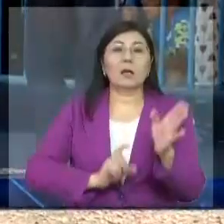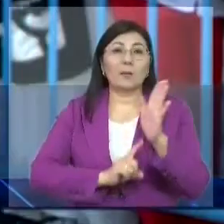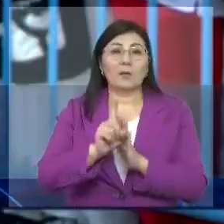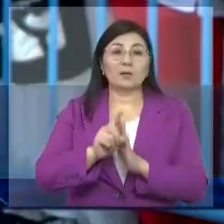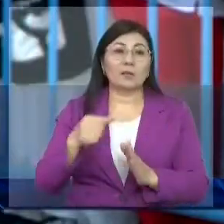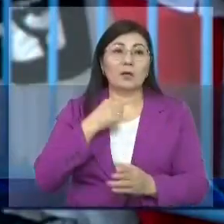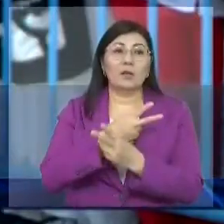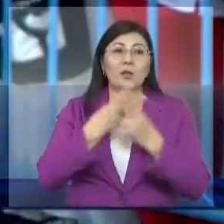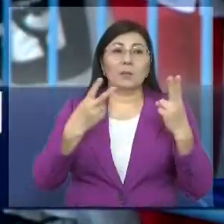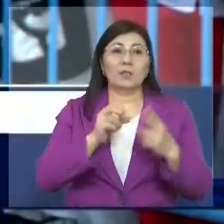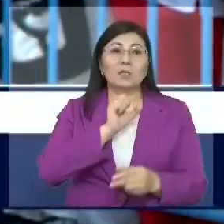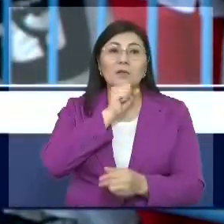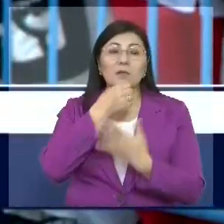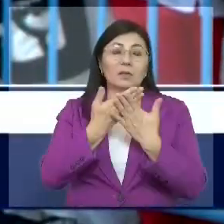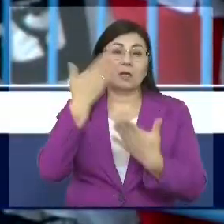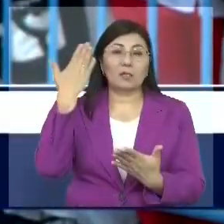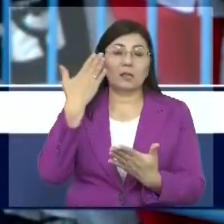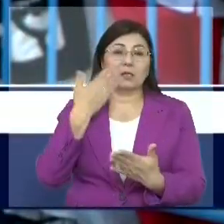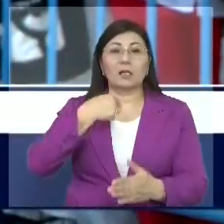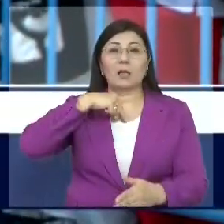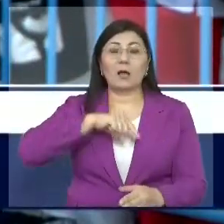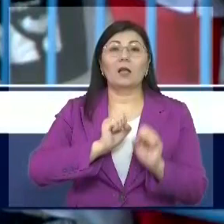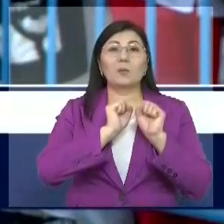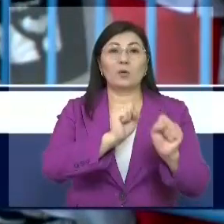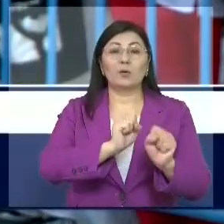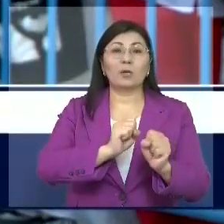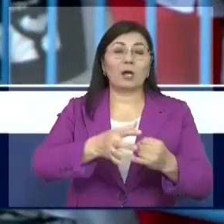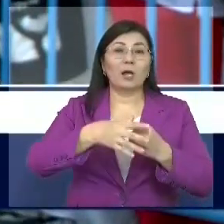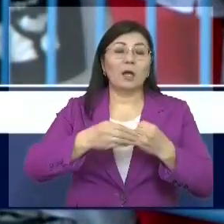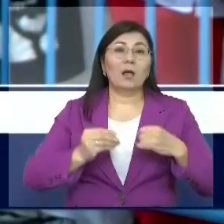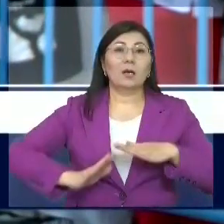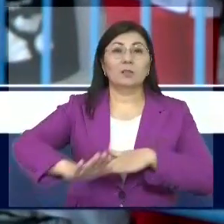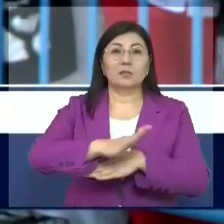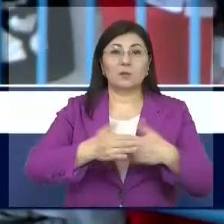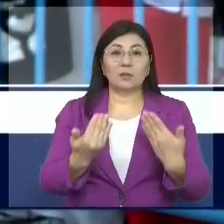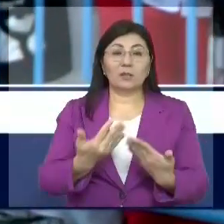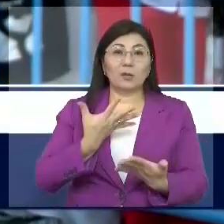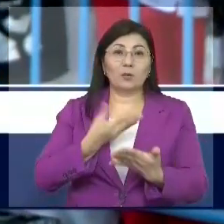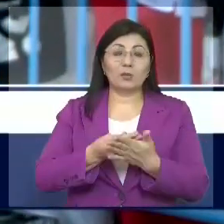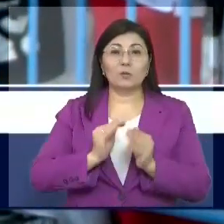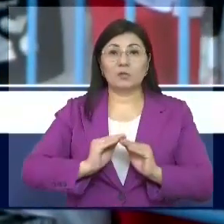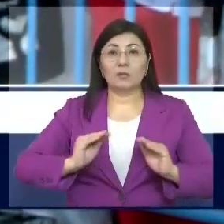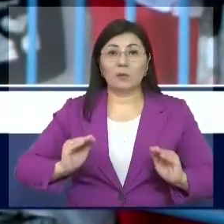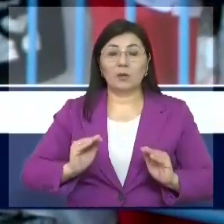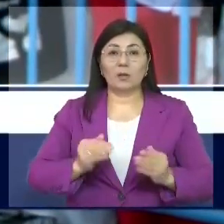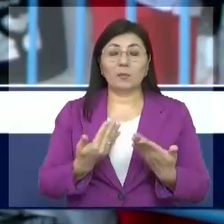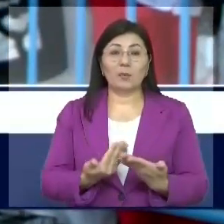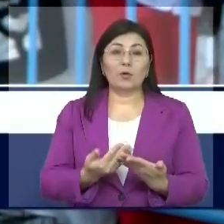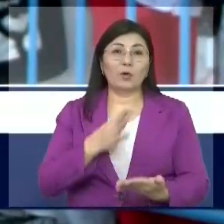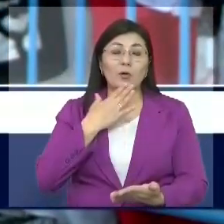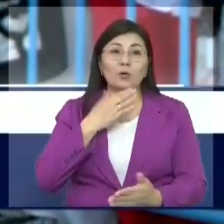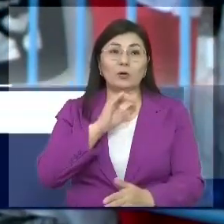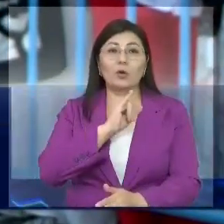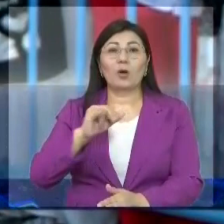болды. Ата-бабамыз қасықтай қанымен қорғаған жерімізді қазіргі таңда өзіміздің балаларымыз бүгінгі ұлттық